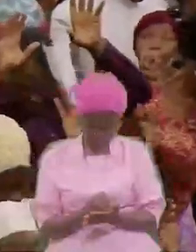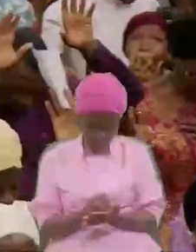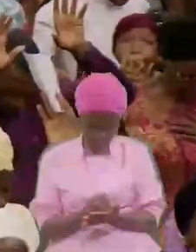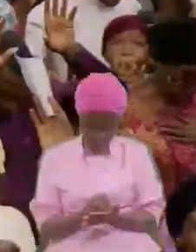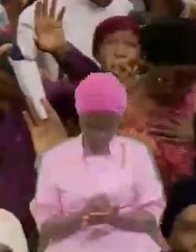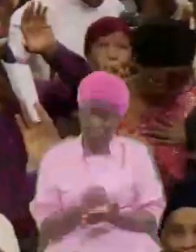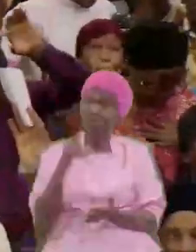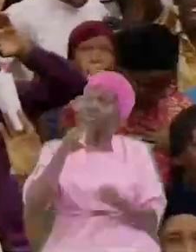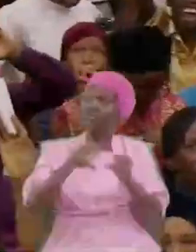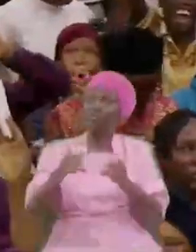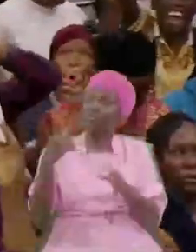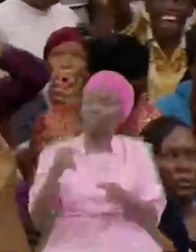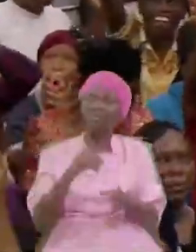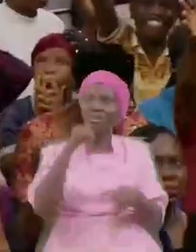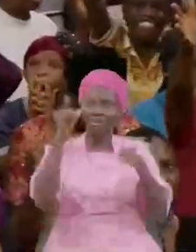Fais l'impossible.